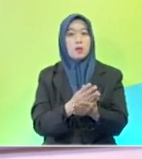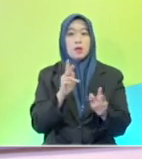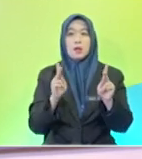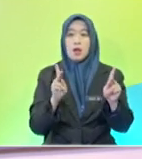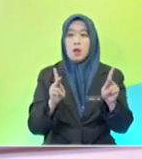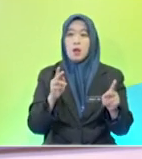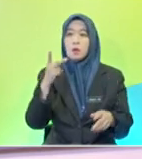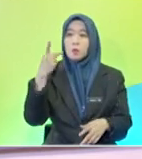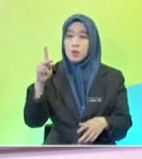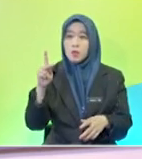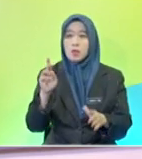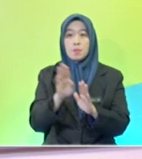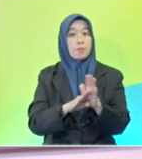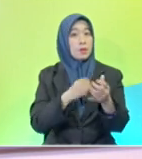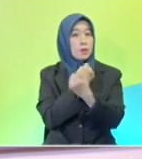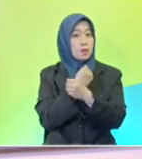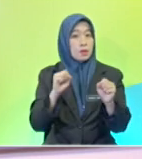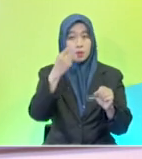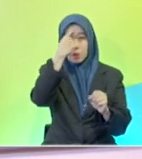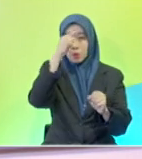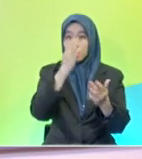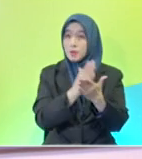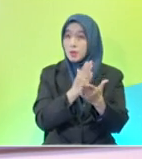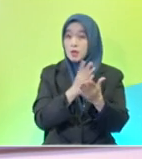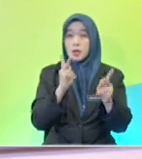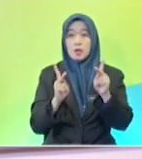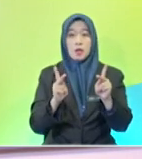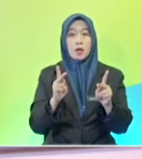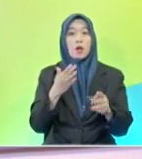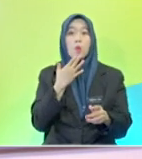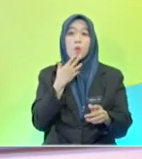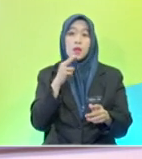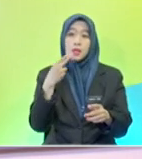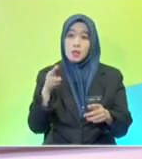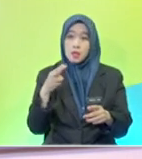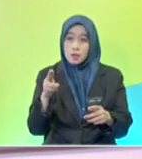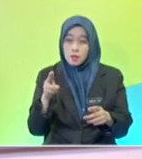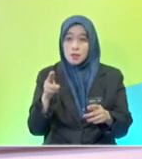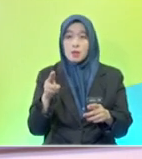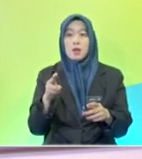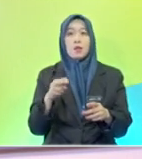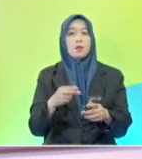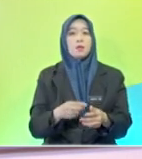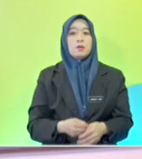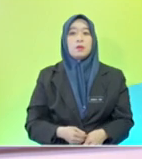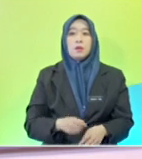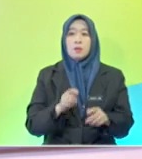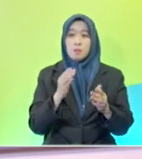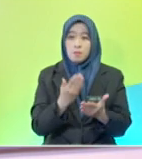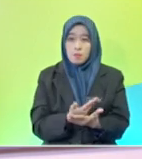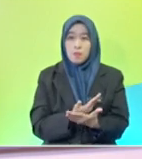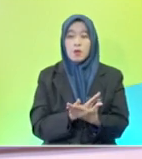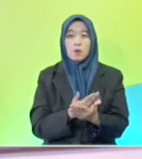berwarna kuning, bersedia untuk berhenti. Manakala sekiranya traffic light berwarna hijau, fungsinya ialah barulah kita